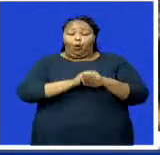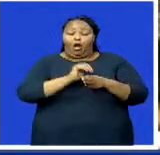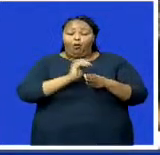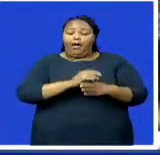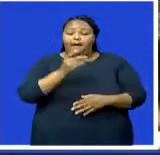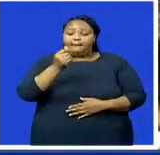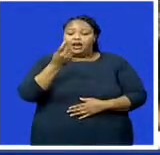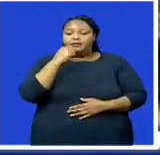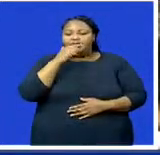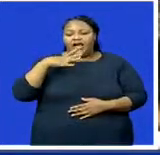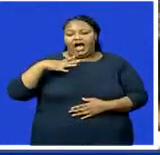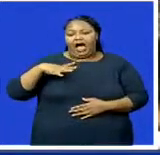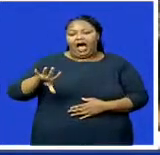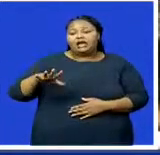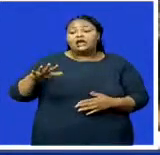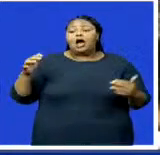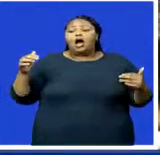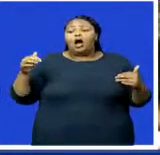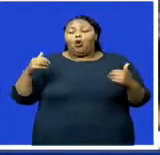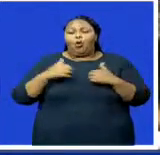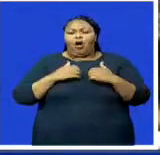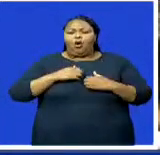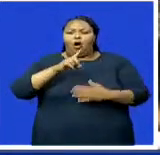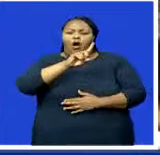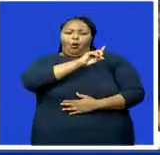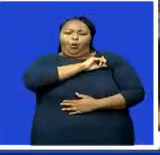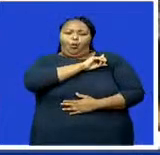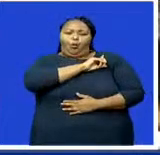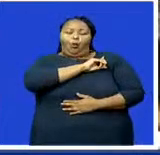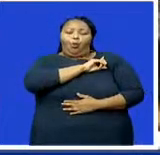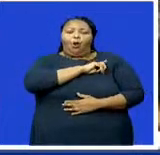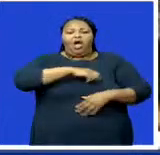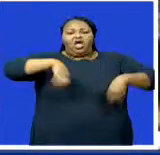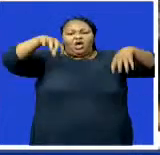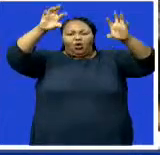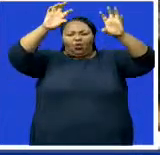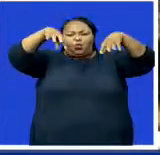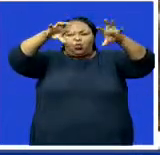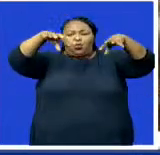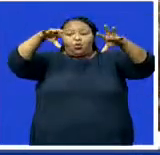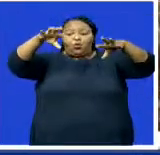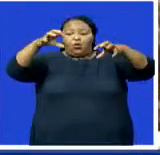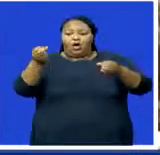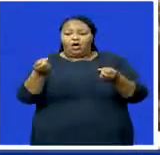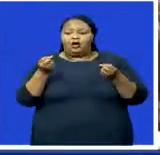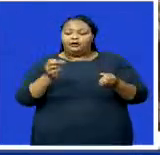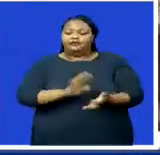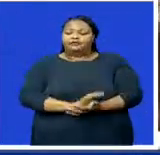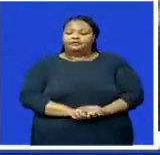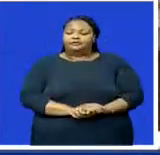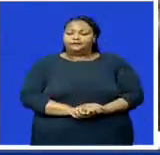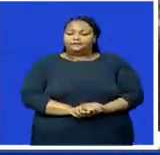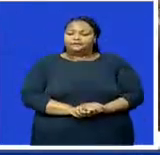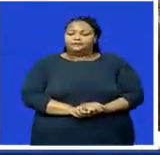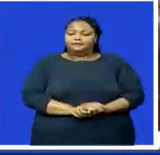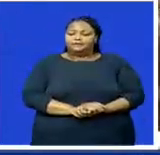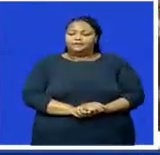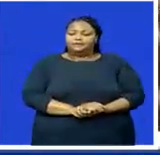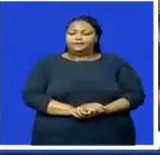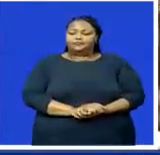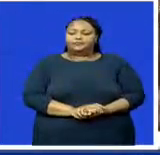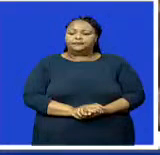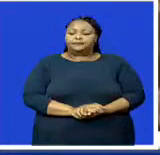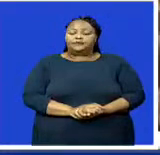ukuthi lokho kwenta ukuthi naleminye imiphakathi izuze kulesikhwama. Sikhwama sakanhlanyelo fund siyaqhubeka nokuboleka